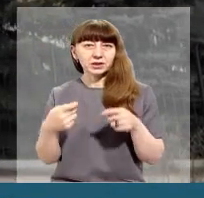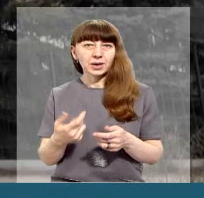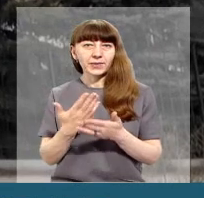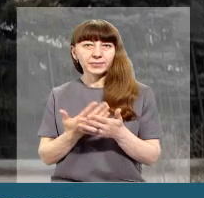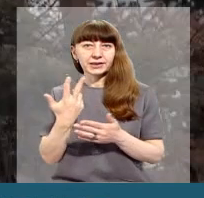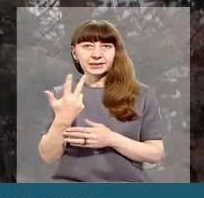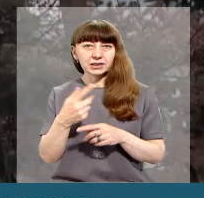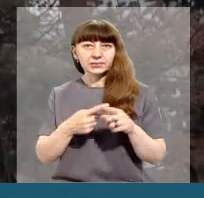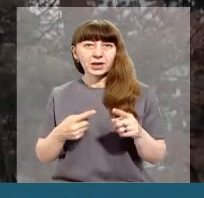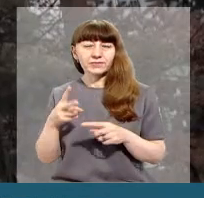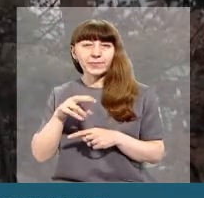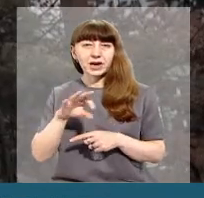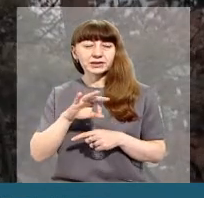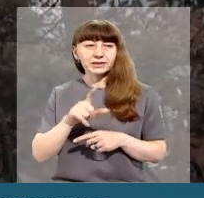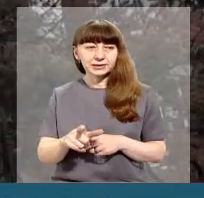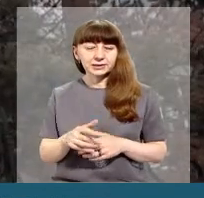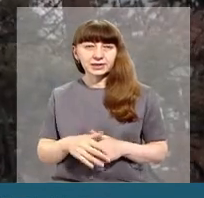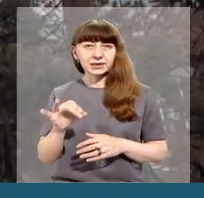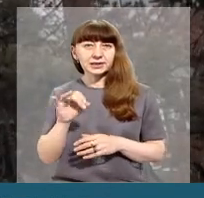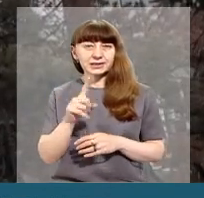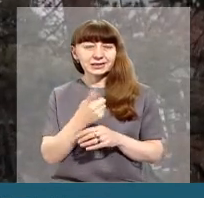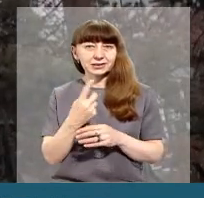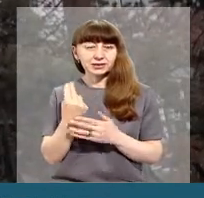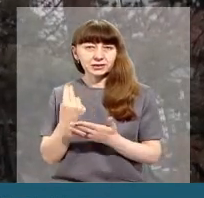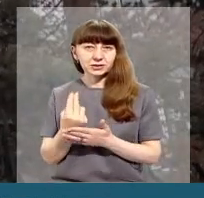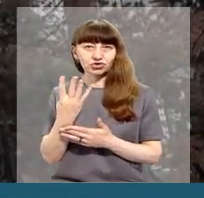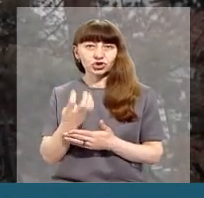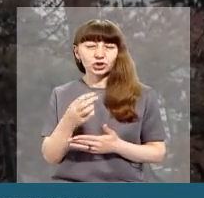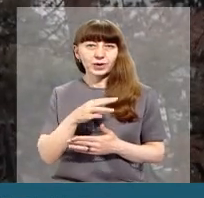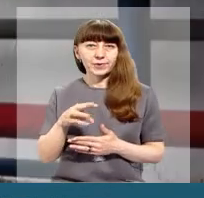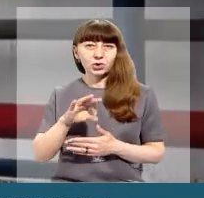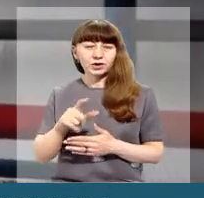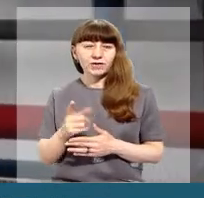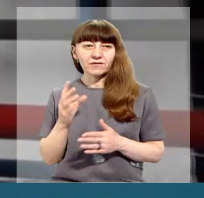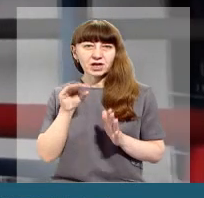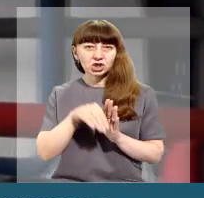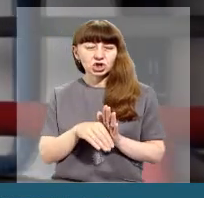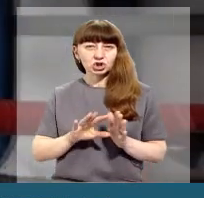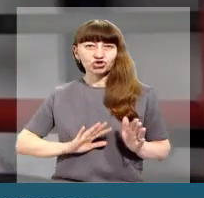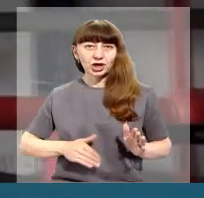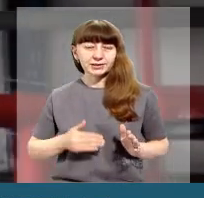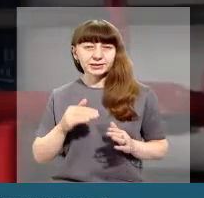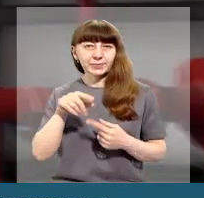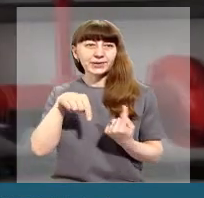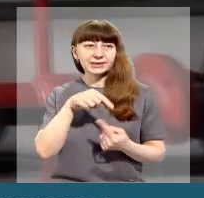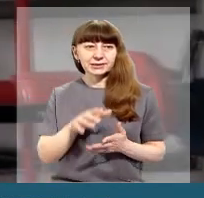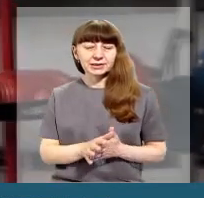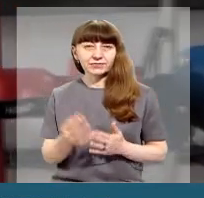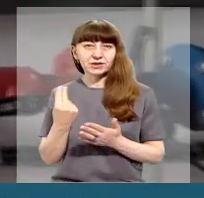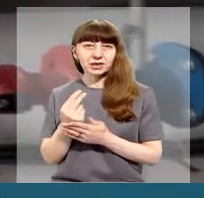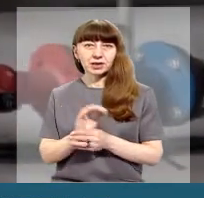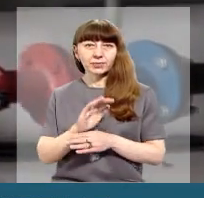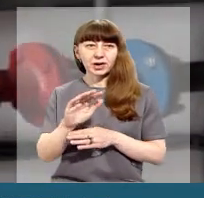около 3,5 миллиардов тенге, из которых более 400 миллионов вложило частное предприятие. Финансирование направили